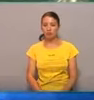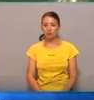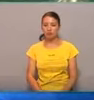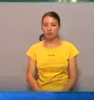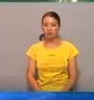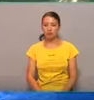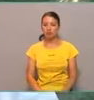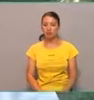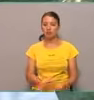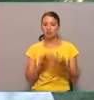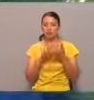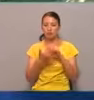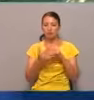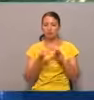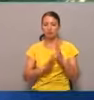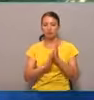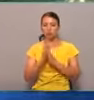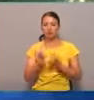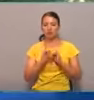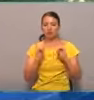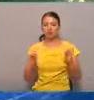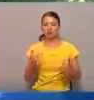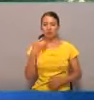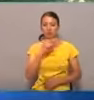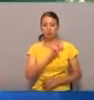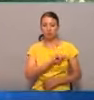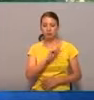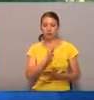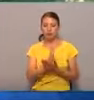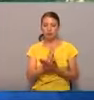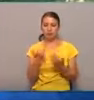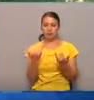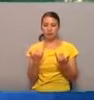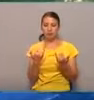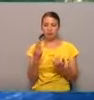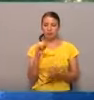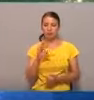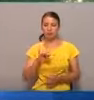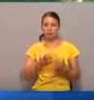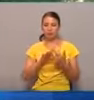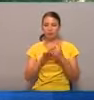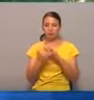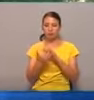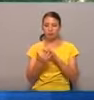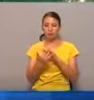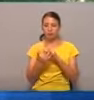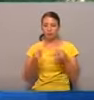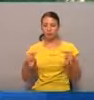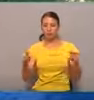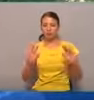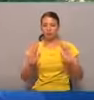өркендеді. Көп тірліктер істеді. Қазір біздің Шәуілдір ауылы кейбір